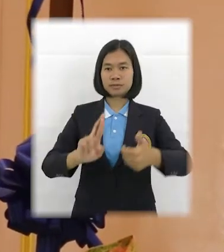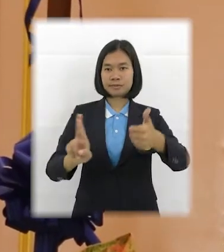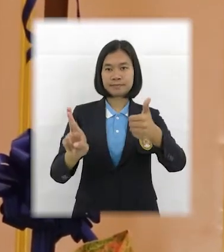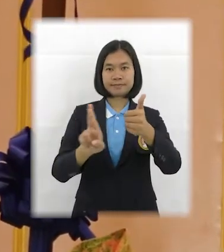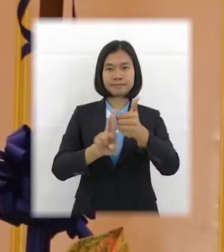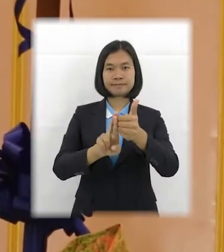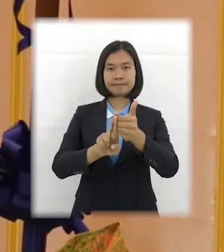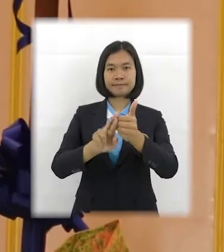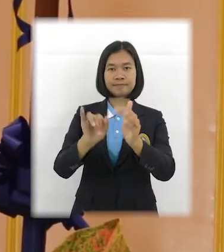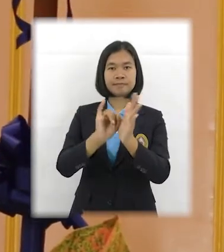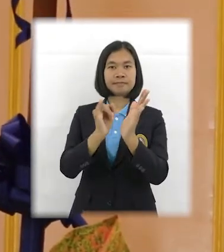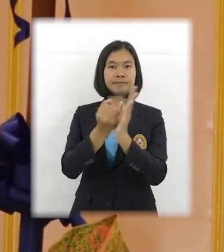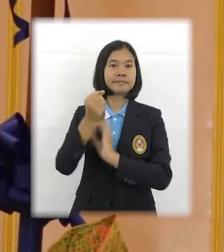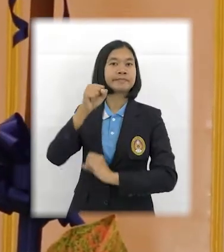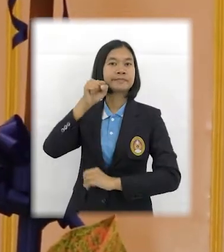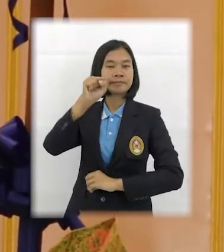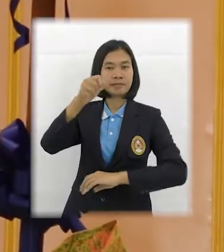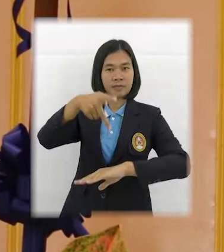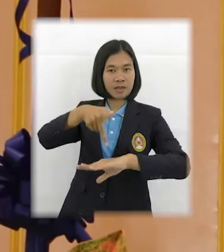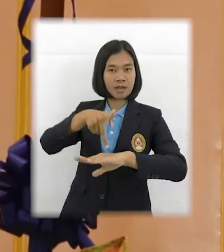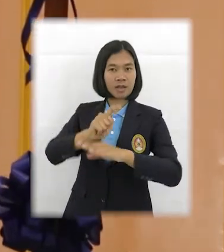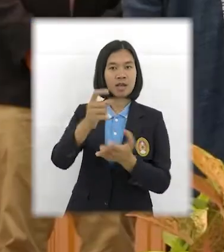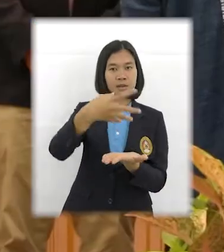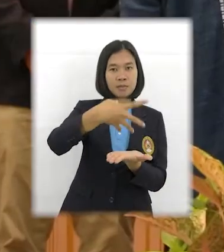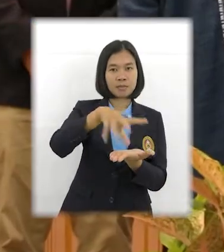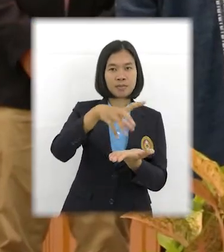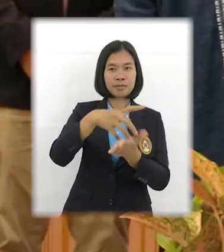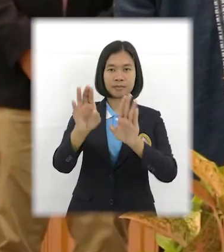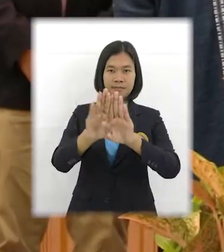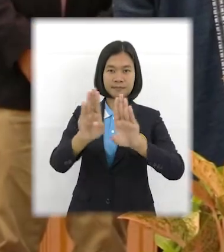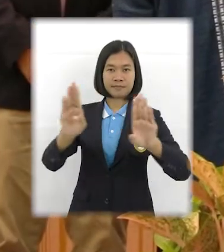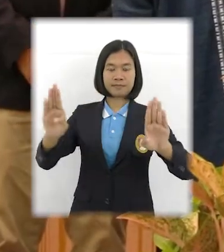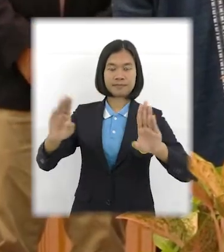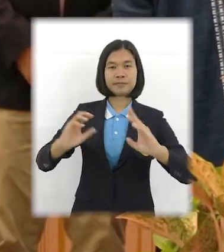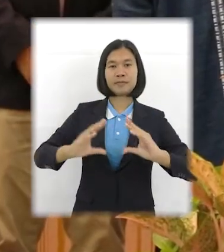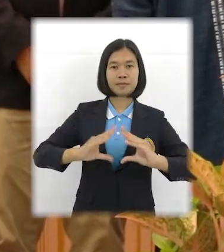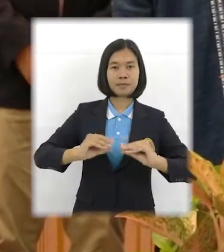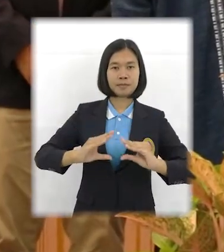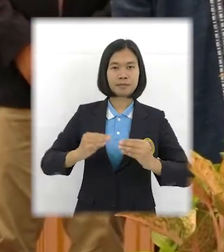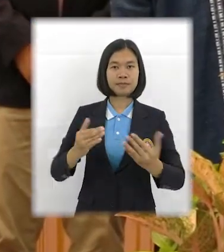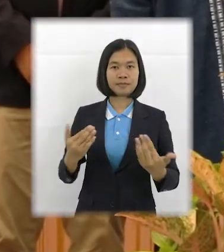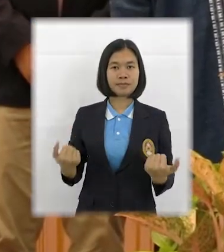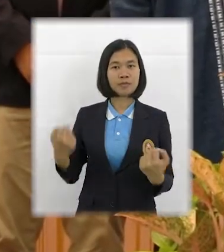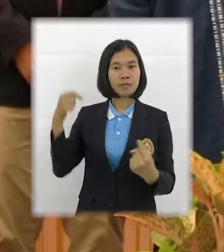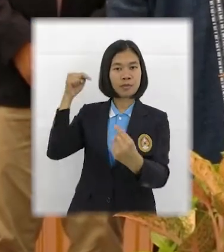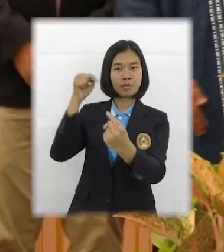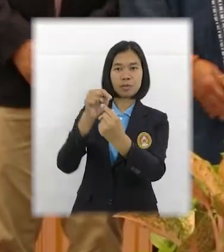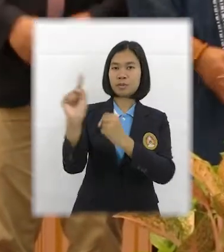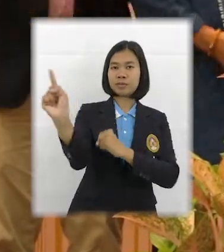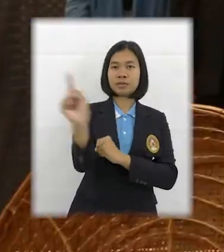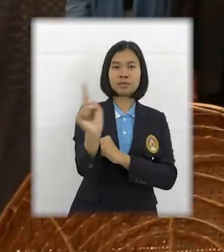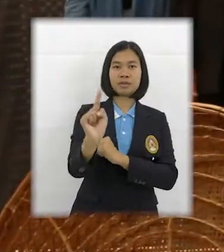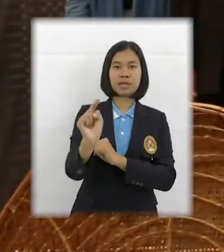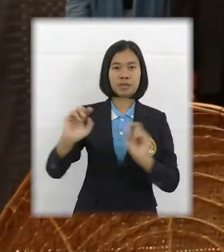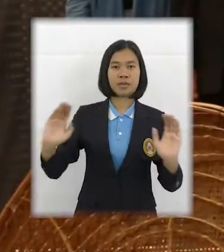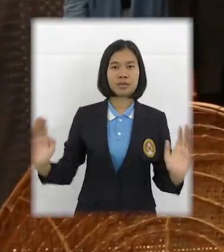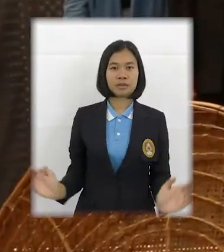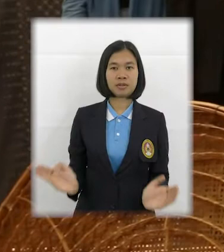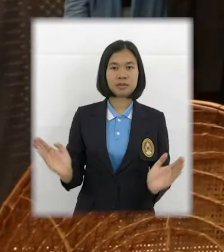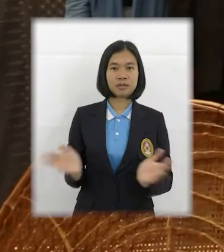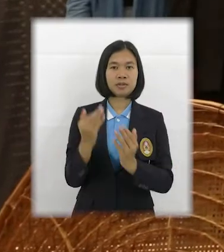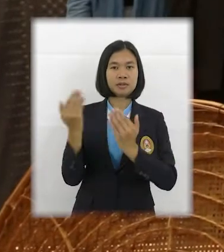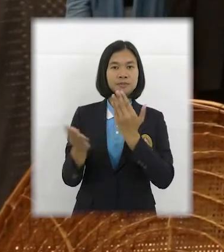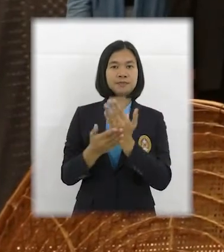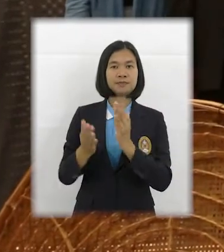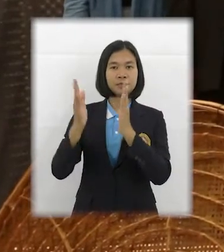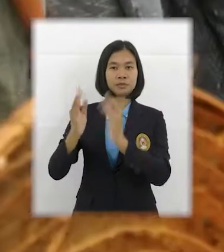องผู้ว่าราชการจังหวัดสกลนครเป็นประธานกล่าวเปิดงานการประชุมในครั้งนี้มีวัตถุประสงค์เพื่อส่งเสริมและกระตุ้น